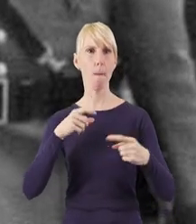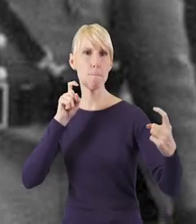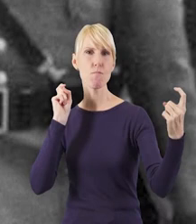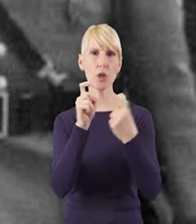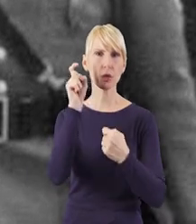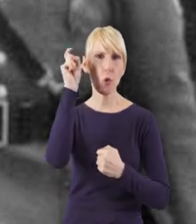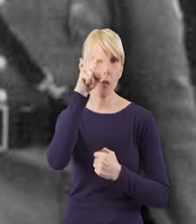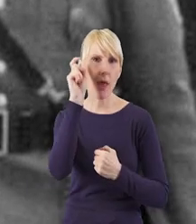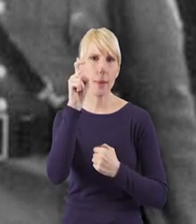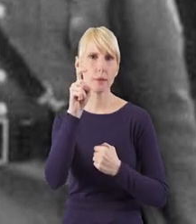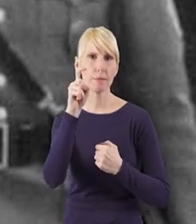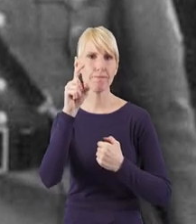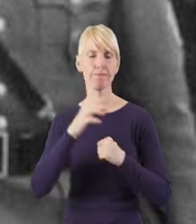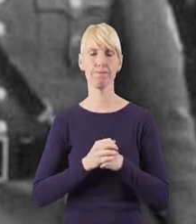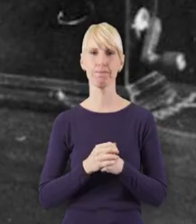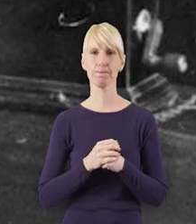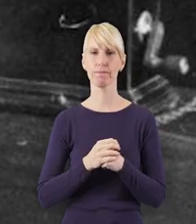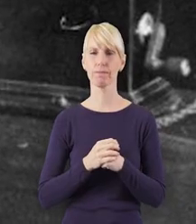skierowanym przeciwko niemieckiej władzy.